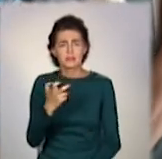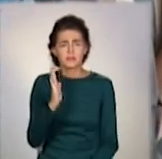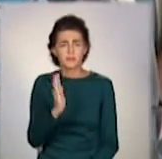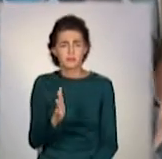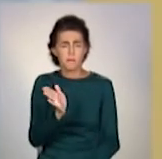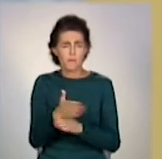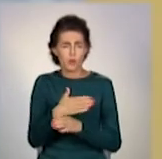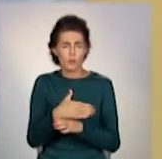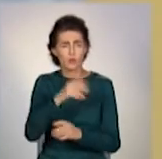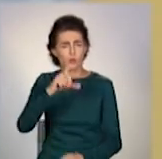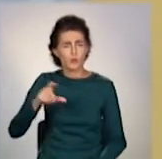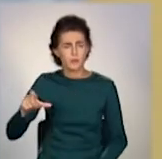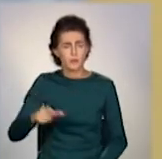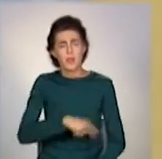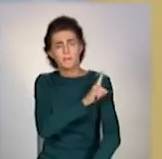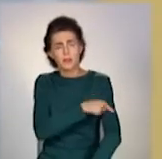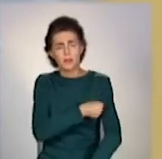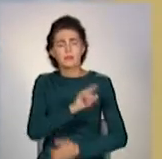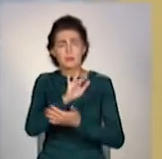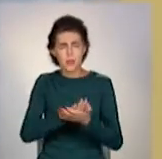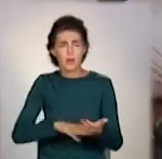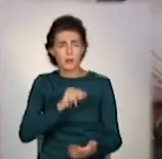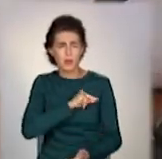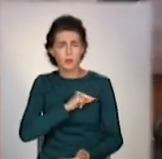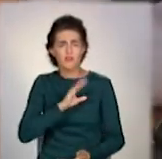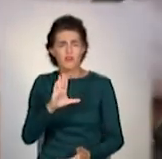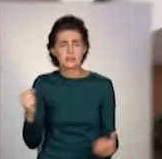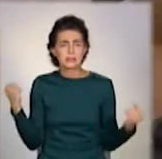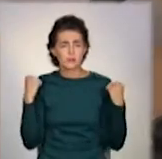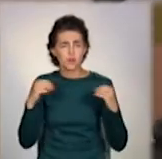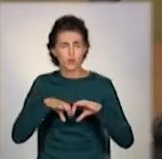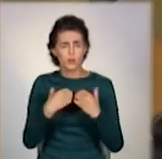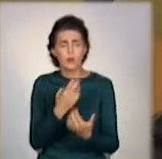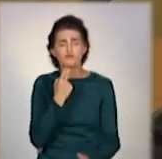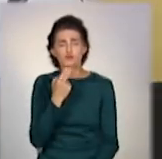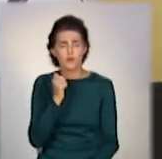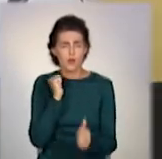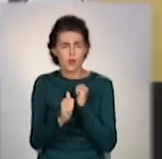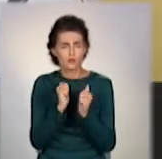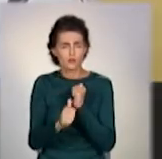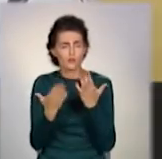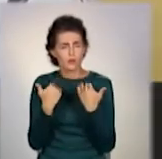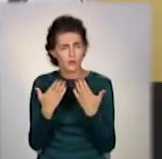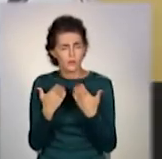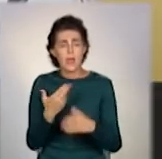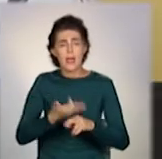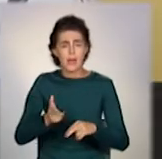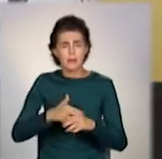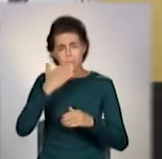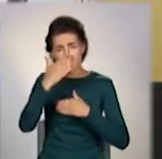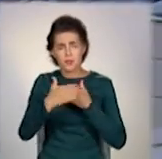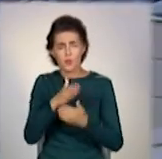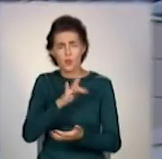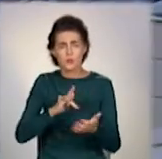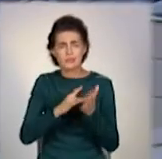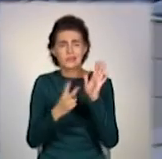350 маріупольців. Медики і далі працюватимуть в спортивному комплексі і лічівець щовихідних. Нині в місті близько 7